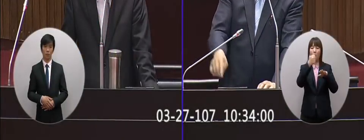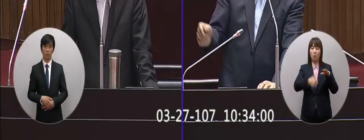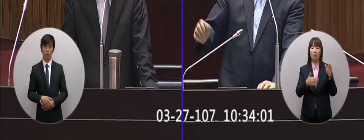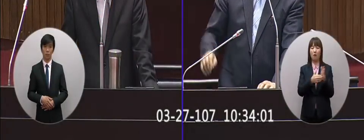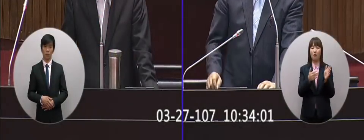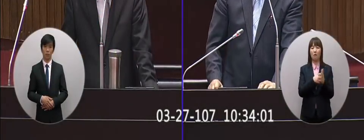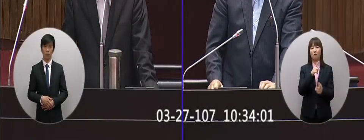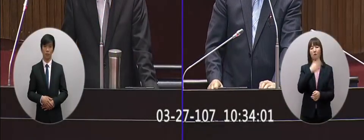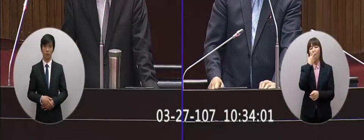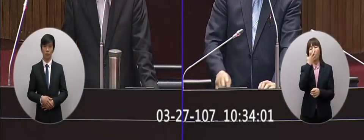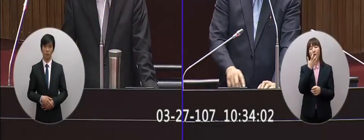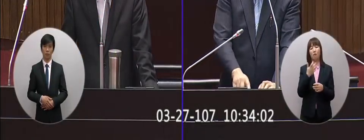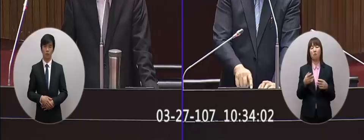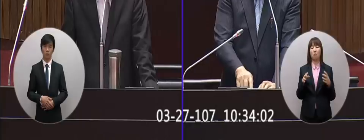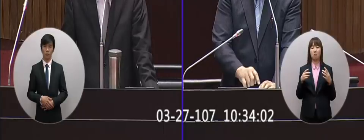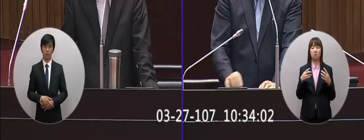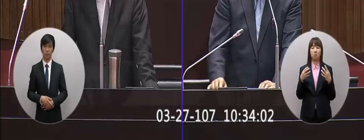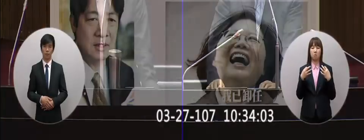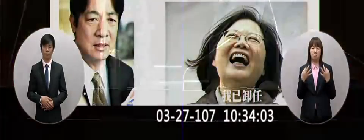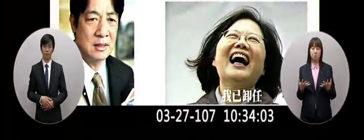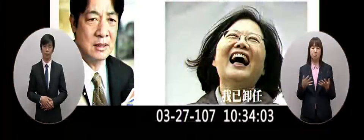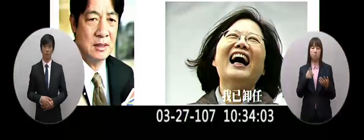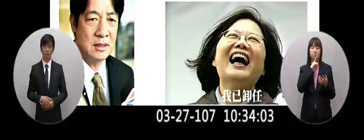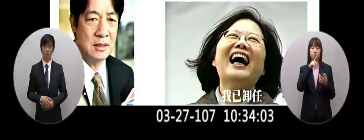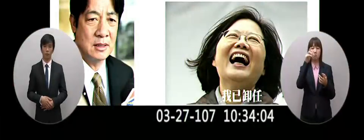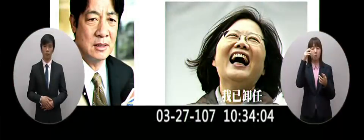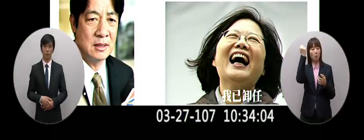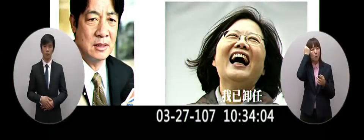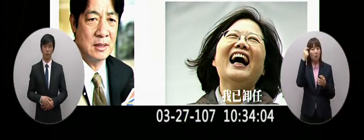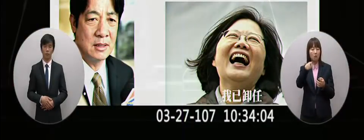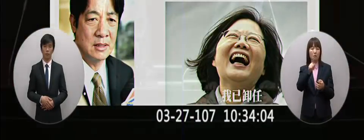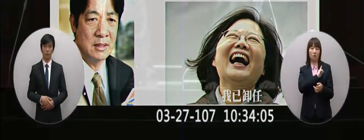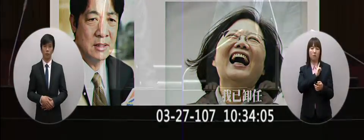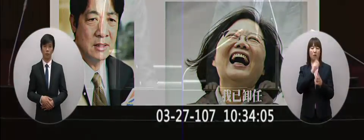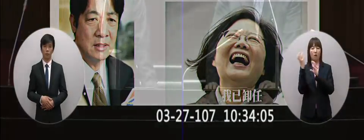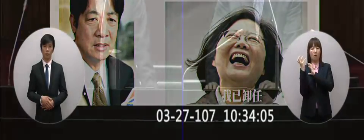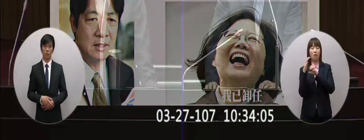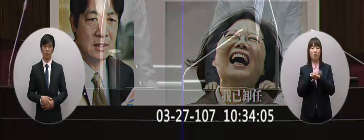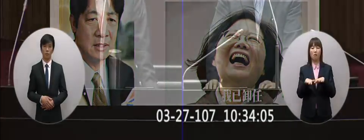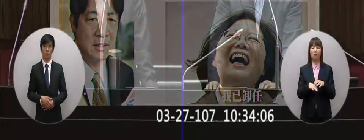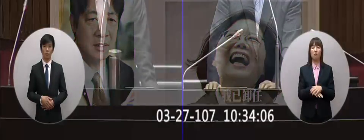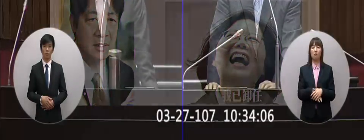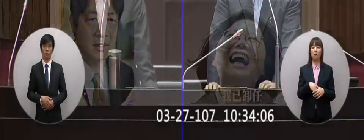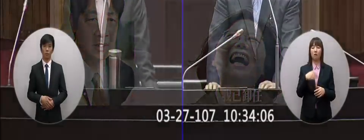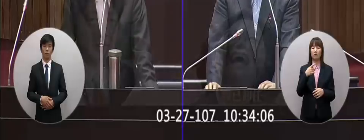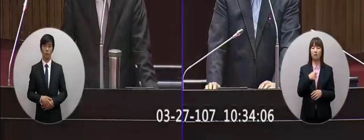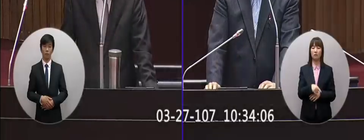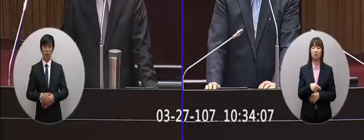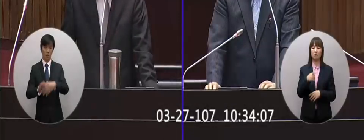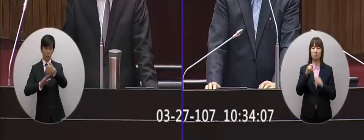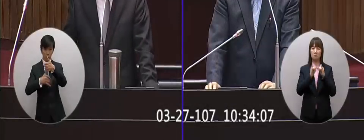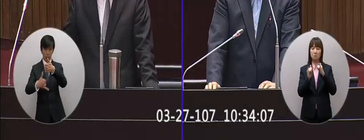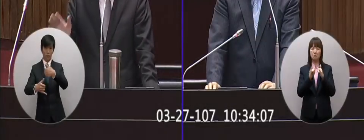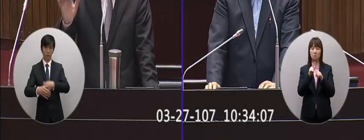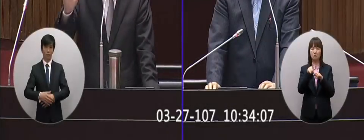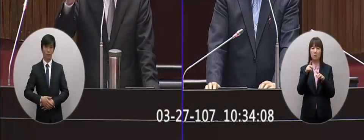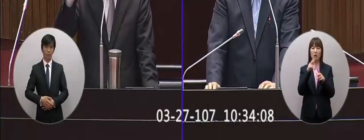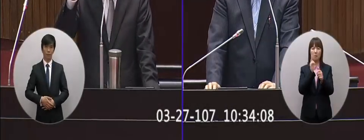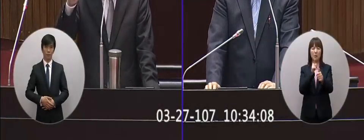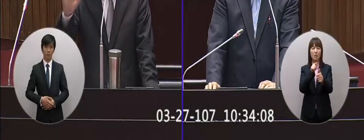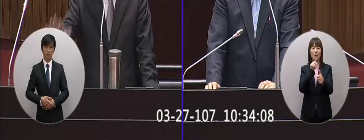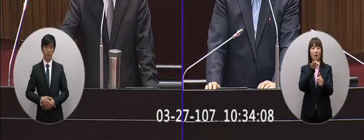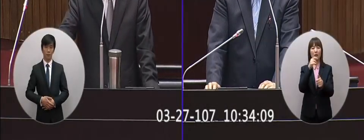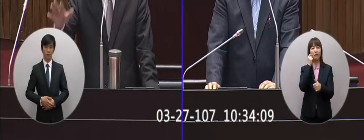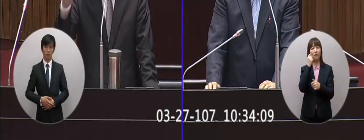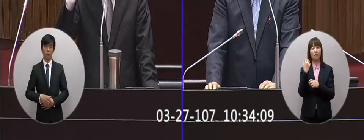了，他哈哈大笑，苦在你的脸孔里面，你到时候会承担。哪里承受了这个民众的指责？ 就是说，